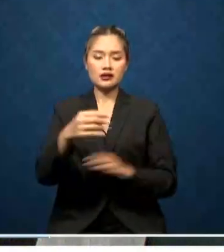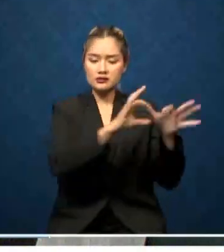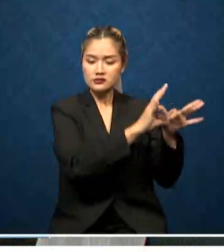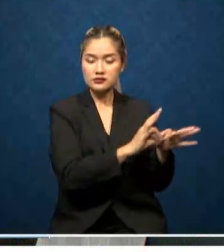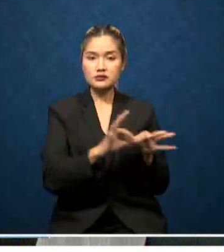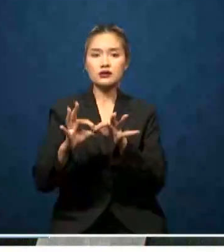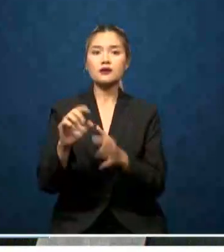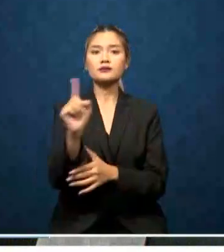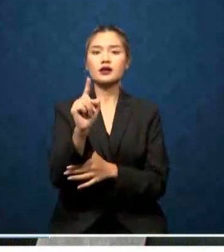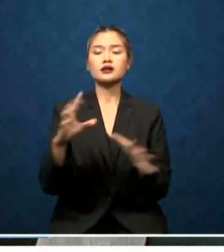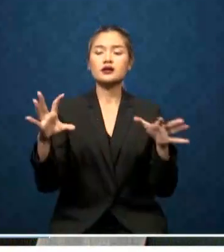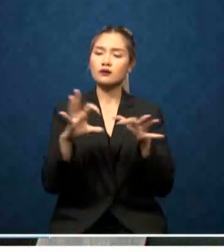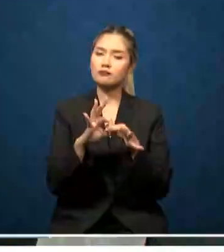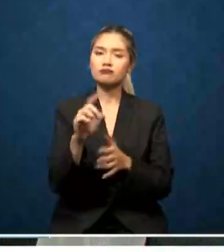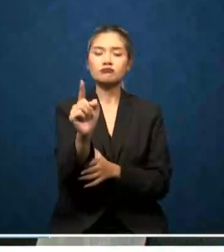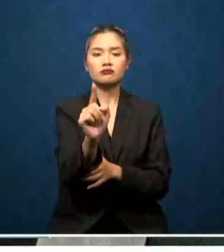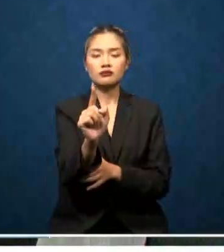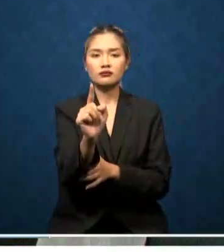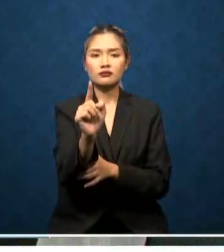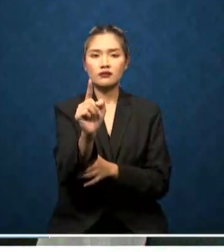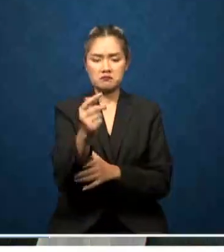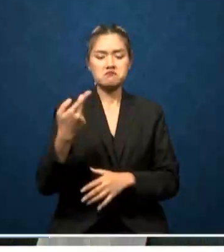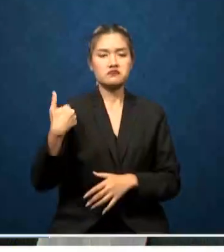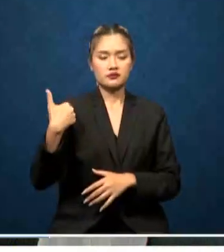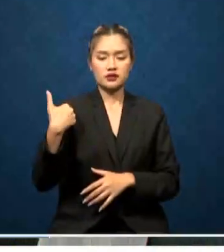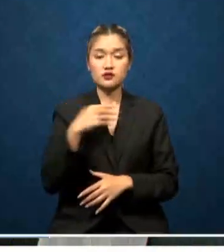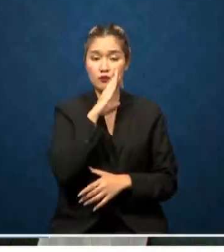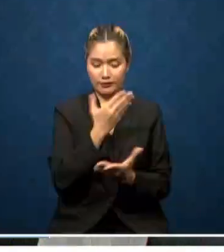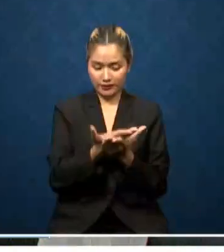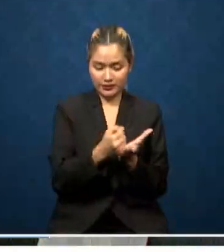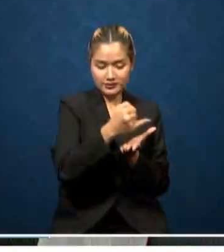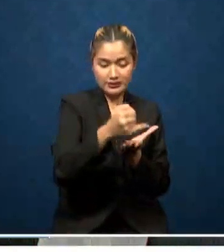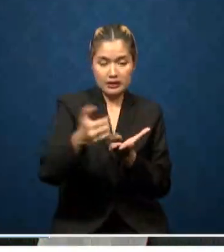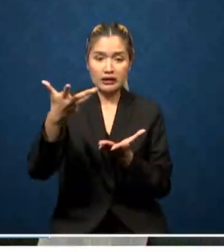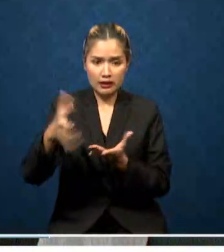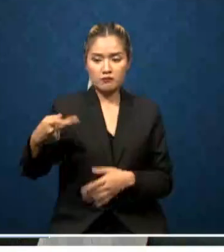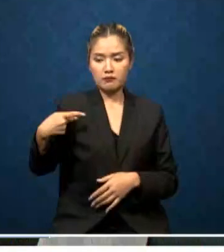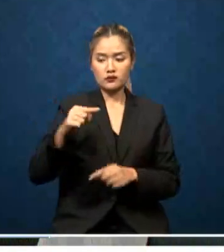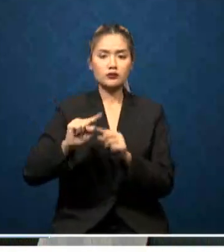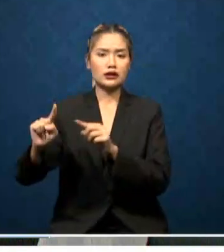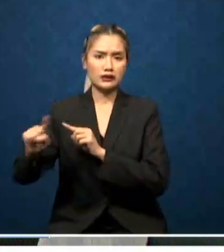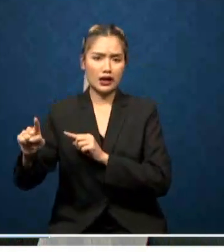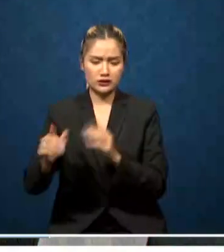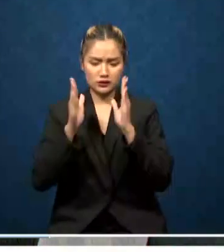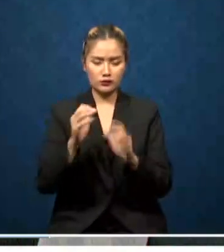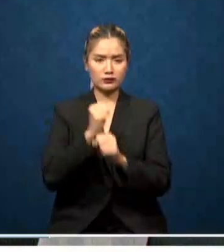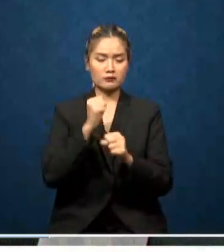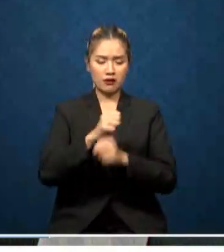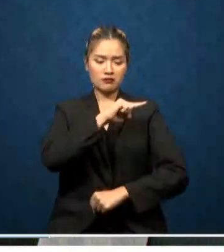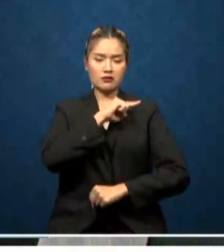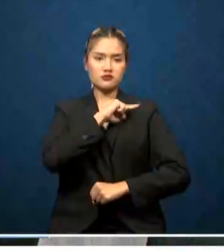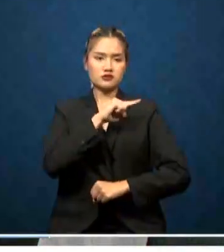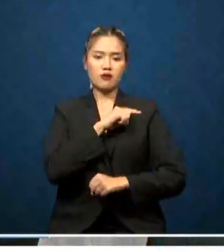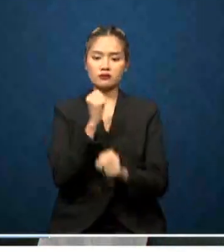การสูญเสียไอ้ประโยชน์ต่างๆนะครับโดยเจ้าหน้าที่ของรัฐที่ปฏิบัติไม่ถูกต้องเนี่ยนะครับ